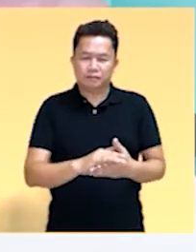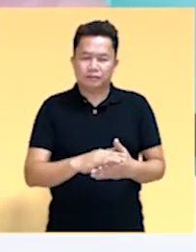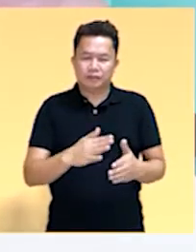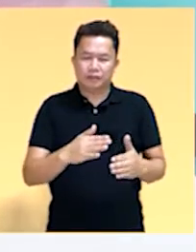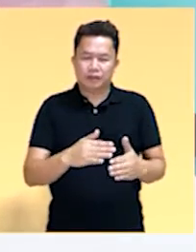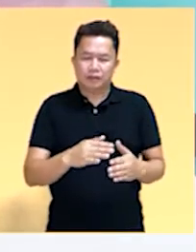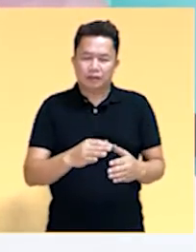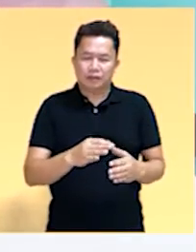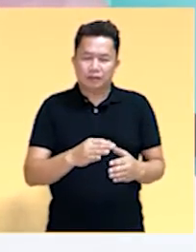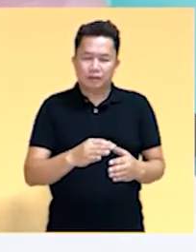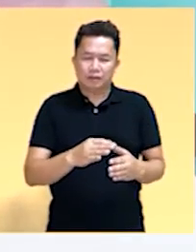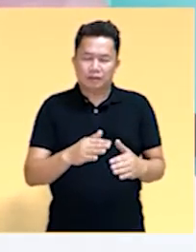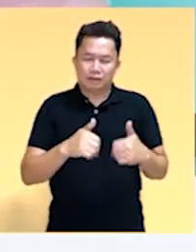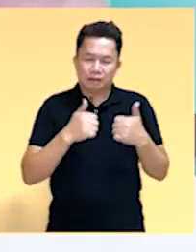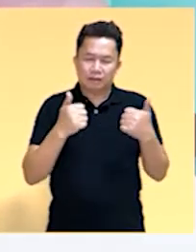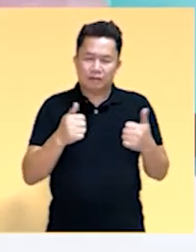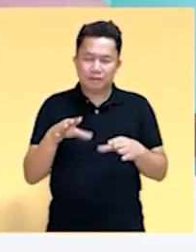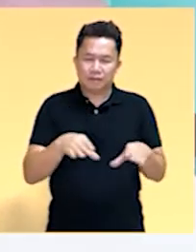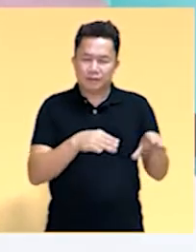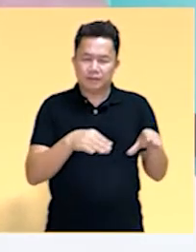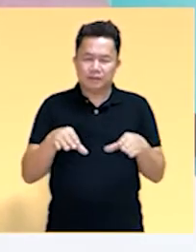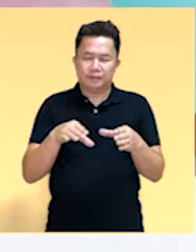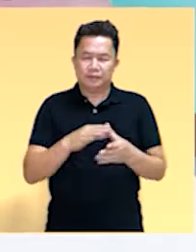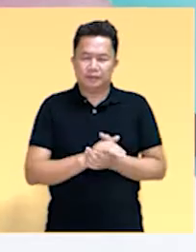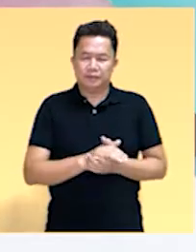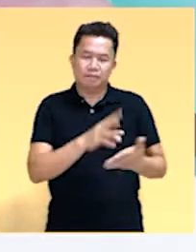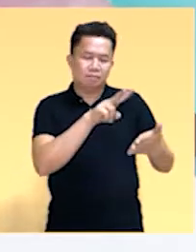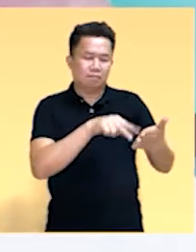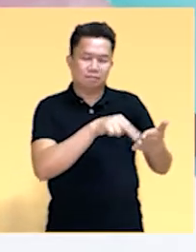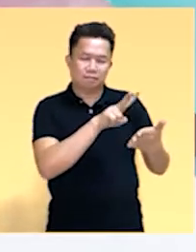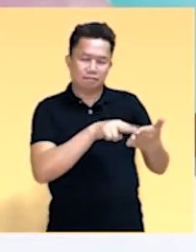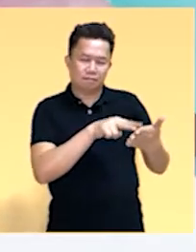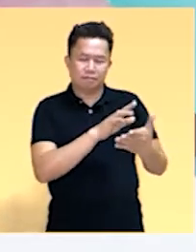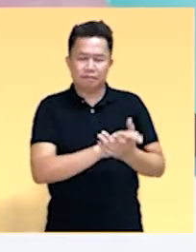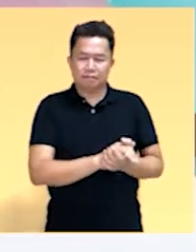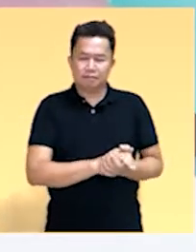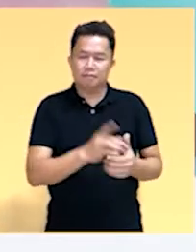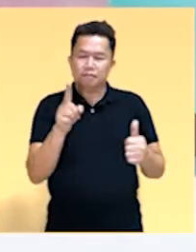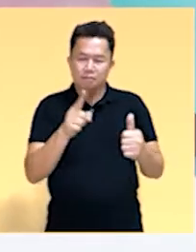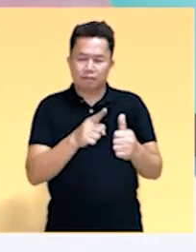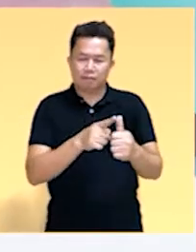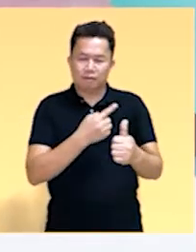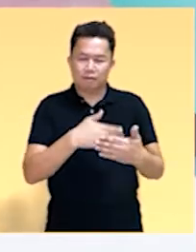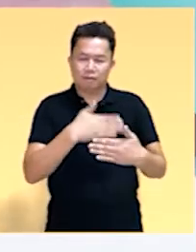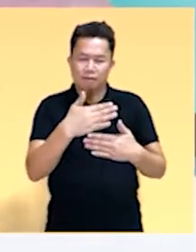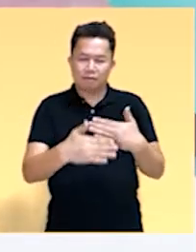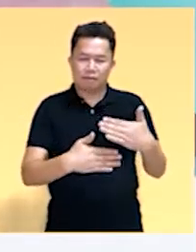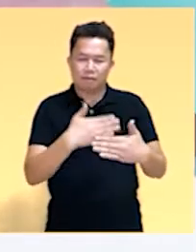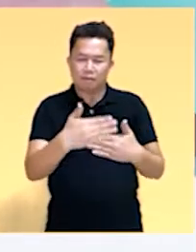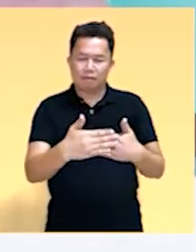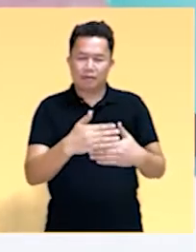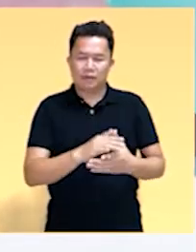kung paano ito gawin. Basahin natin. Unang hakbang.